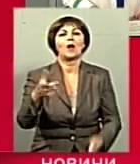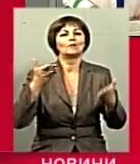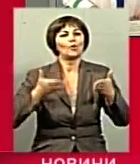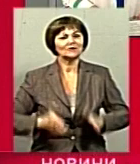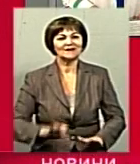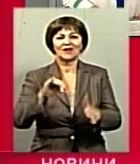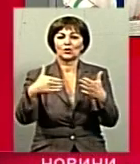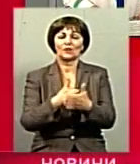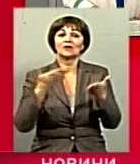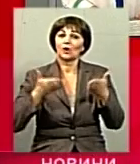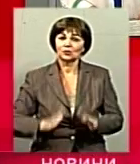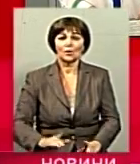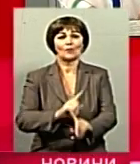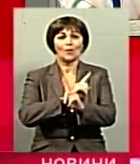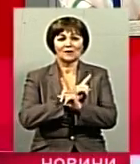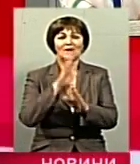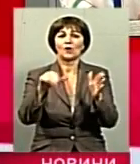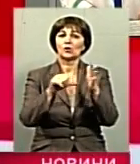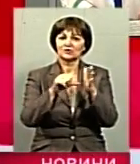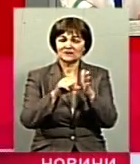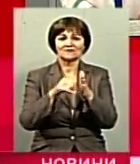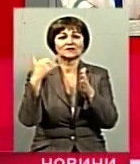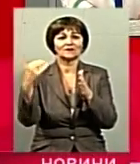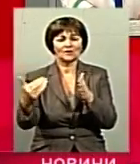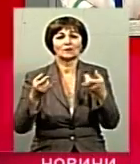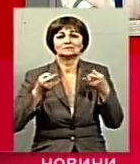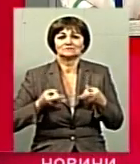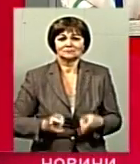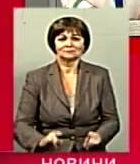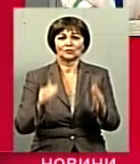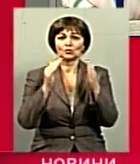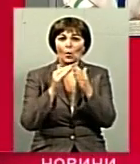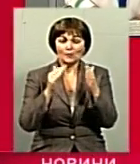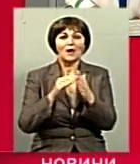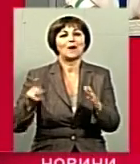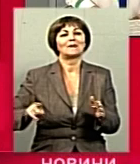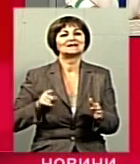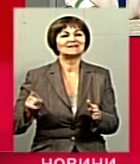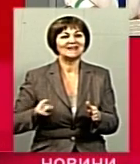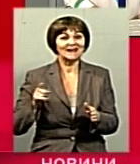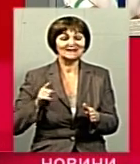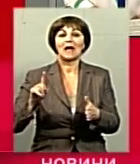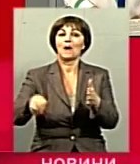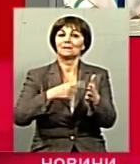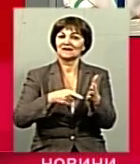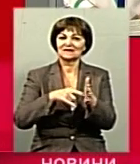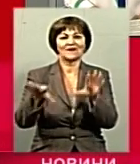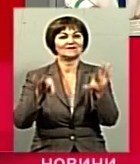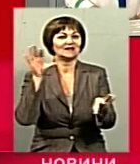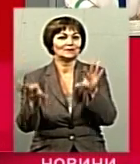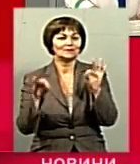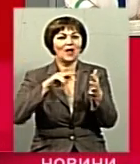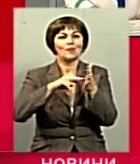Породілля та новонароджена дитина померли у Коростишівському пологовому відділенні. Майстерня міста у Житомирі. Відбір